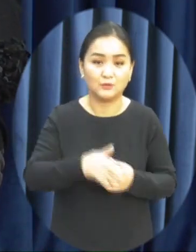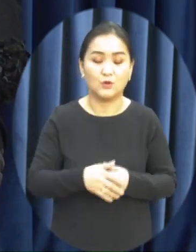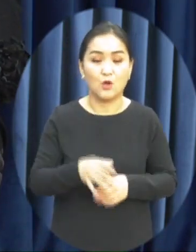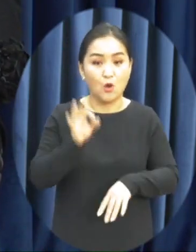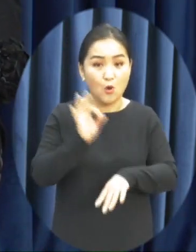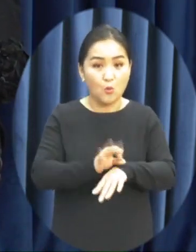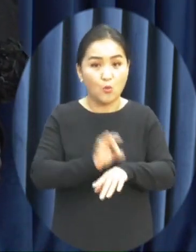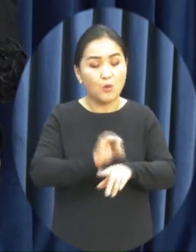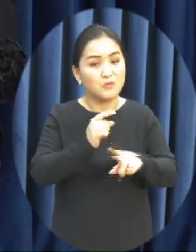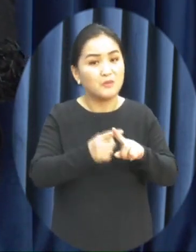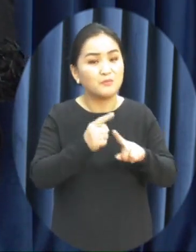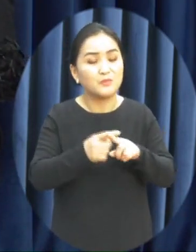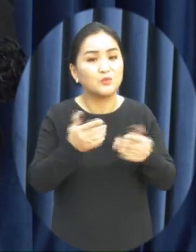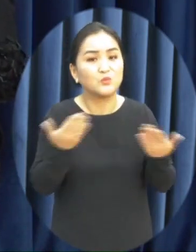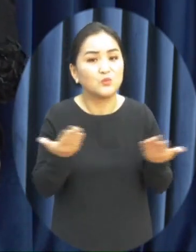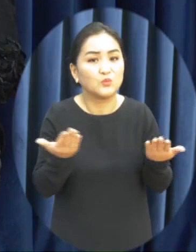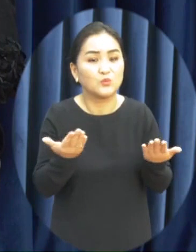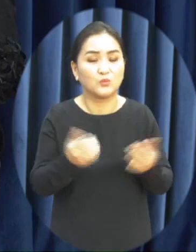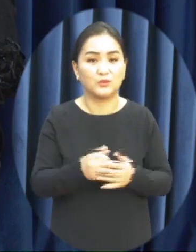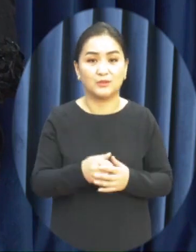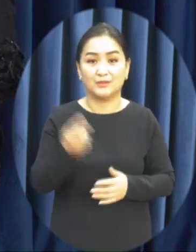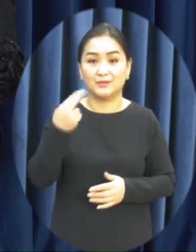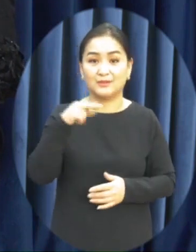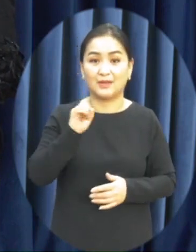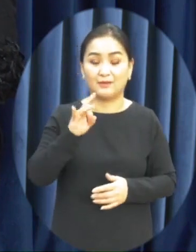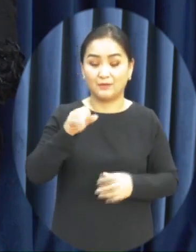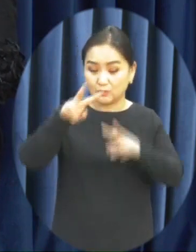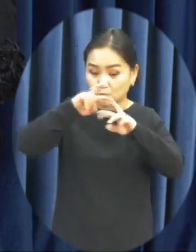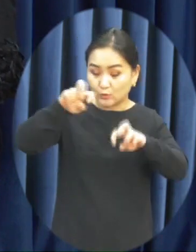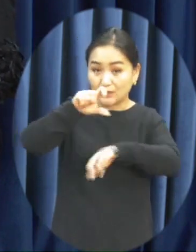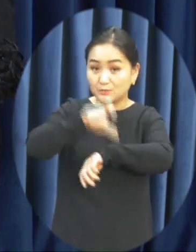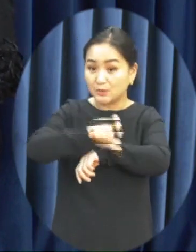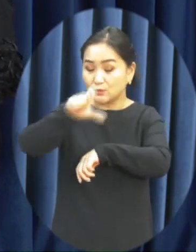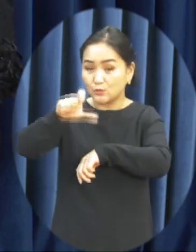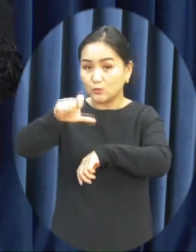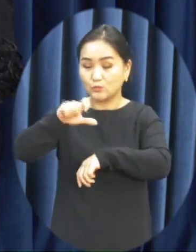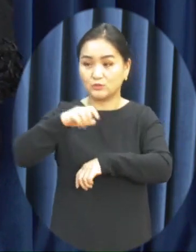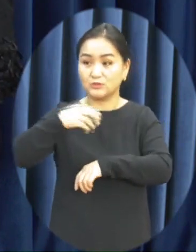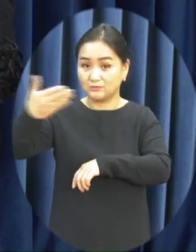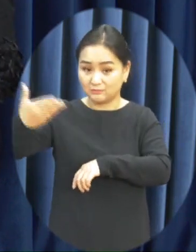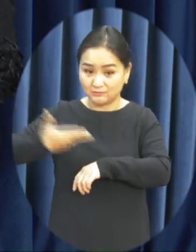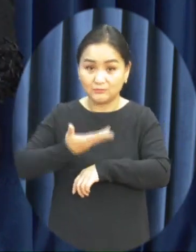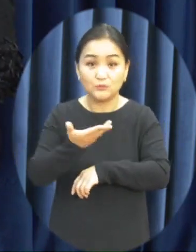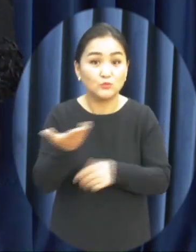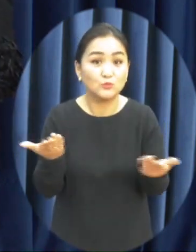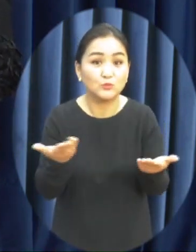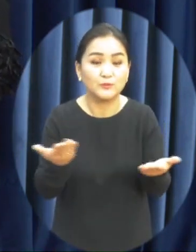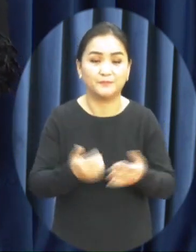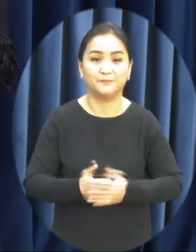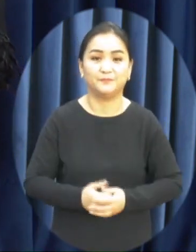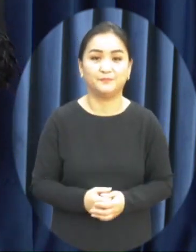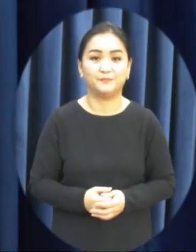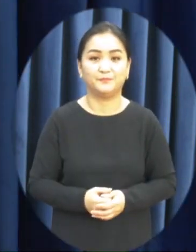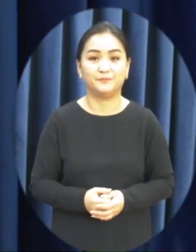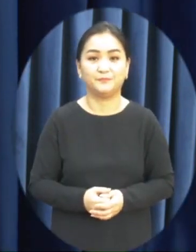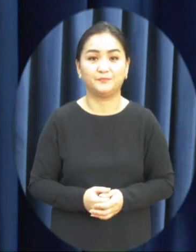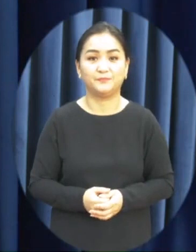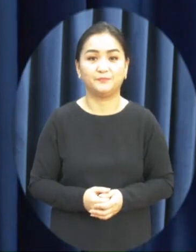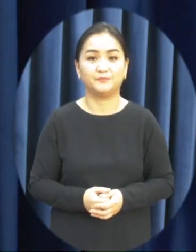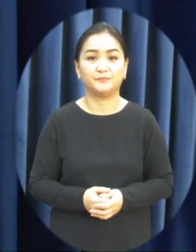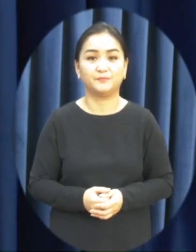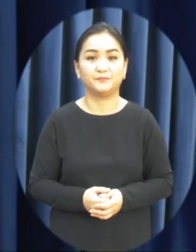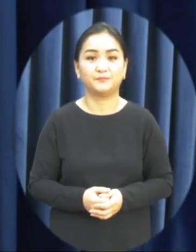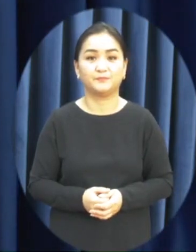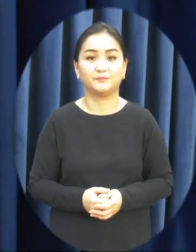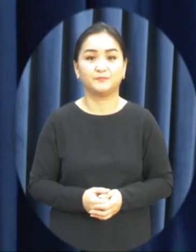шалтхан болуул яг ювэн осуууэгэд хэгээг энэ дахуурс бод ачилгийнэг байс хайрүү арах хэмгэ обжуу болуу. Бабилейр.